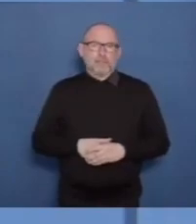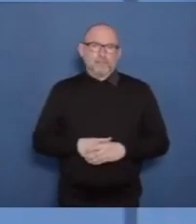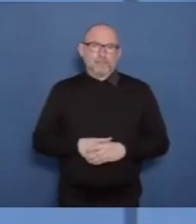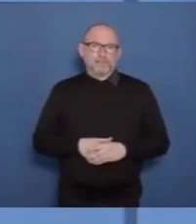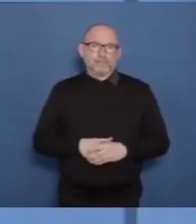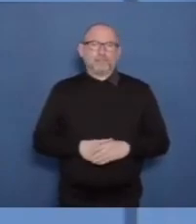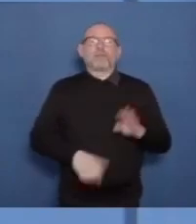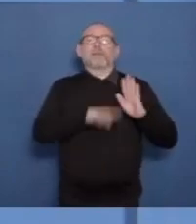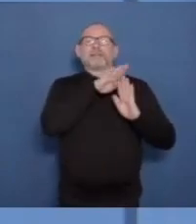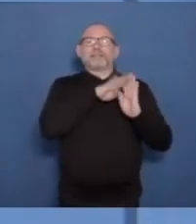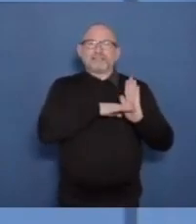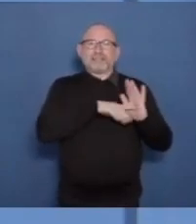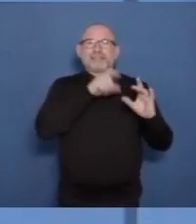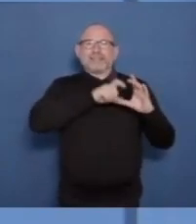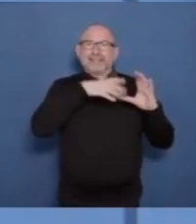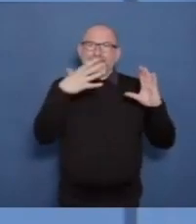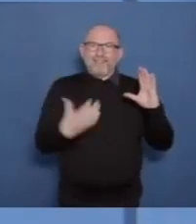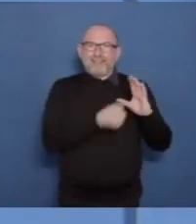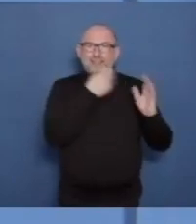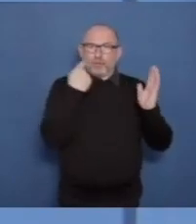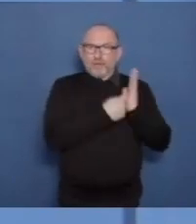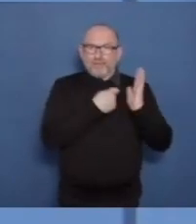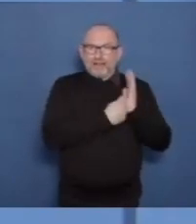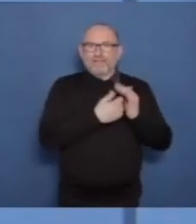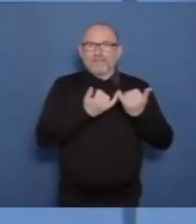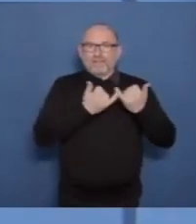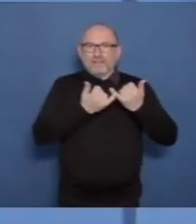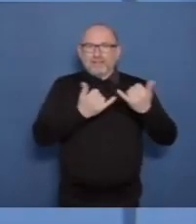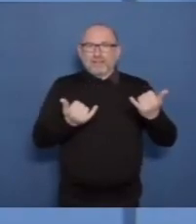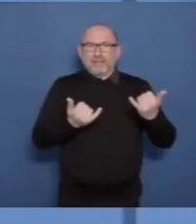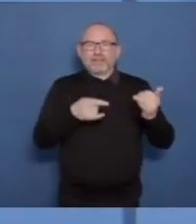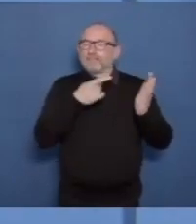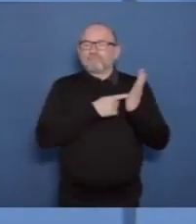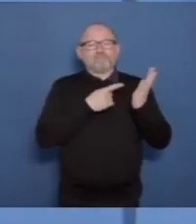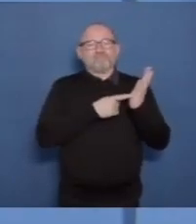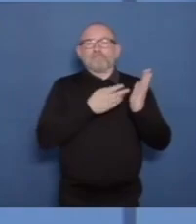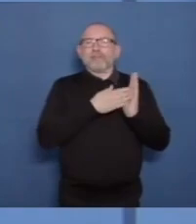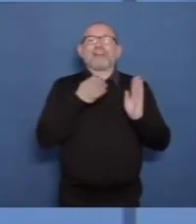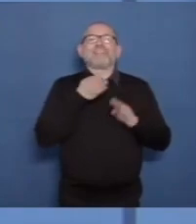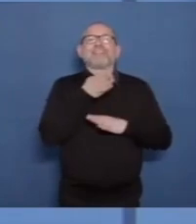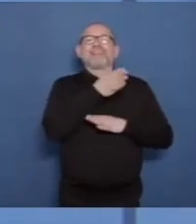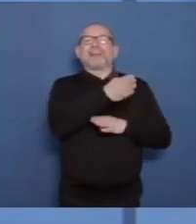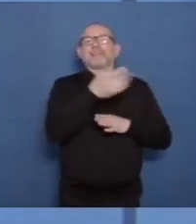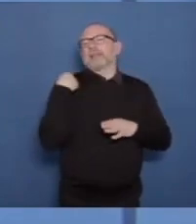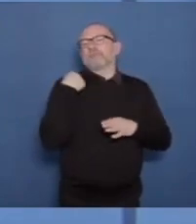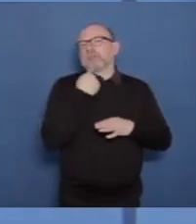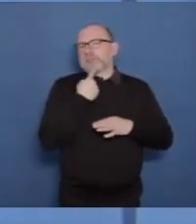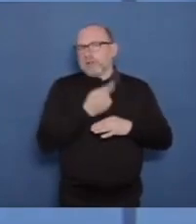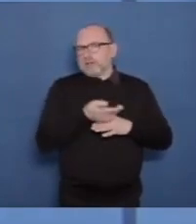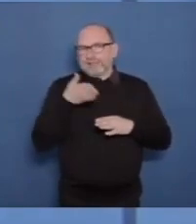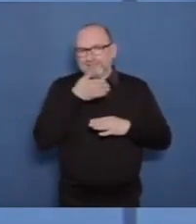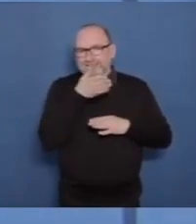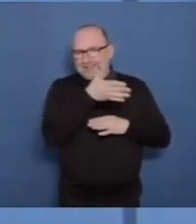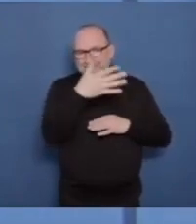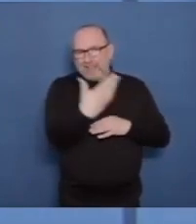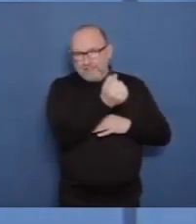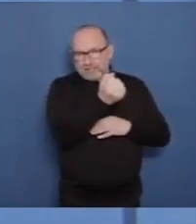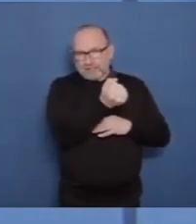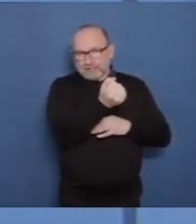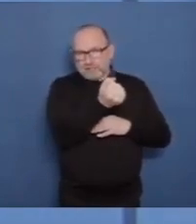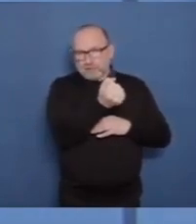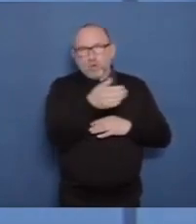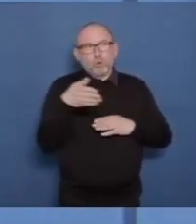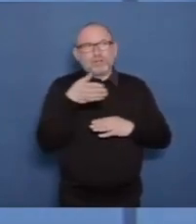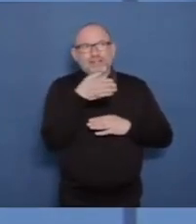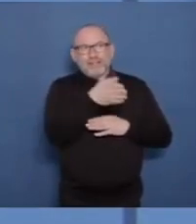die Inzidenzen zu erfassen und zu bewerten, wird eine Tendenz, wie ich das gerade gesagt habe, erfasst, die auch